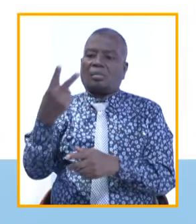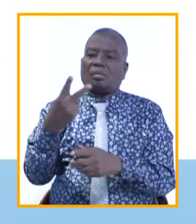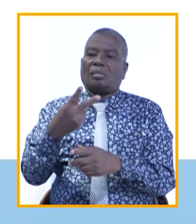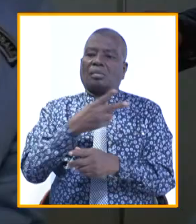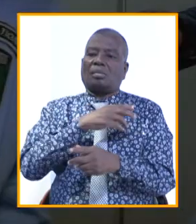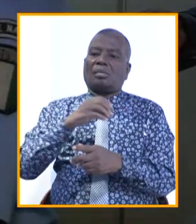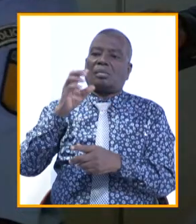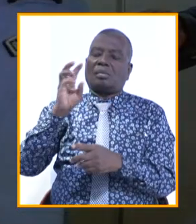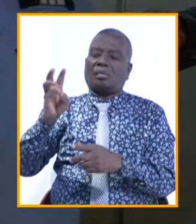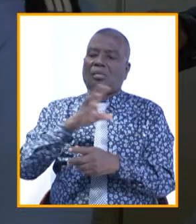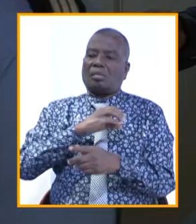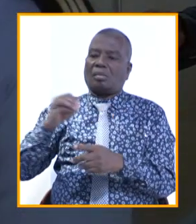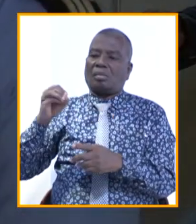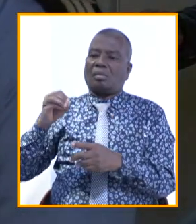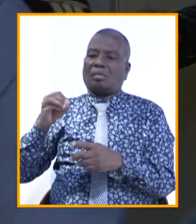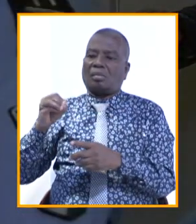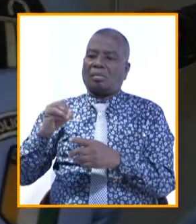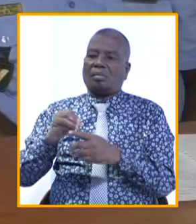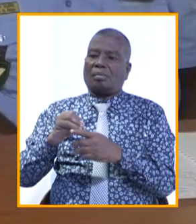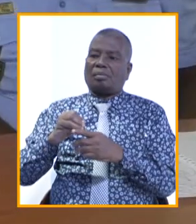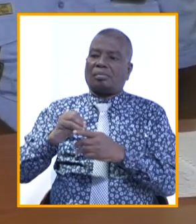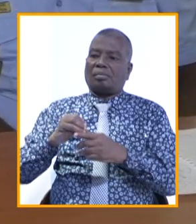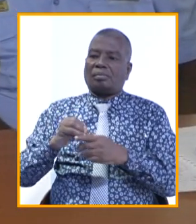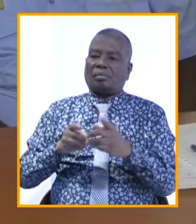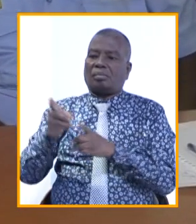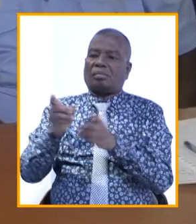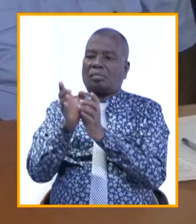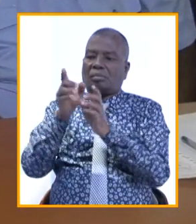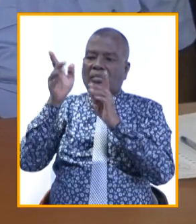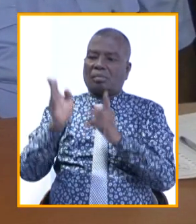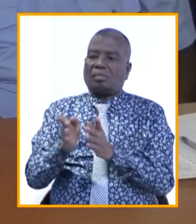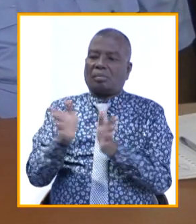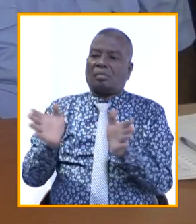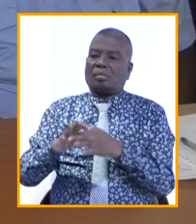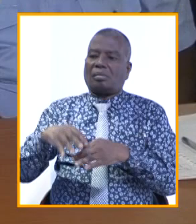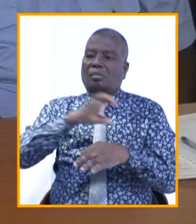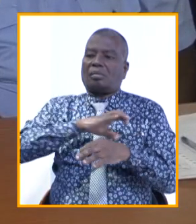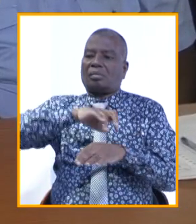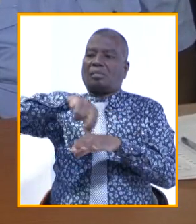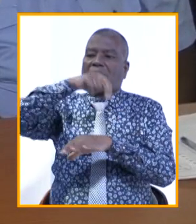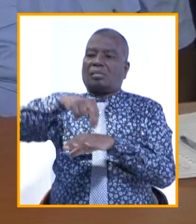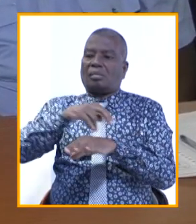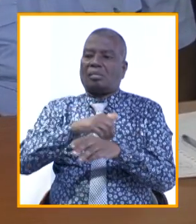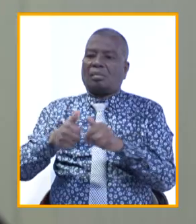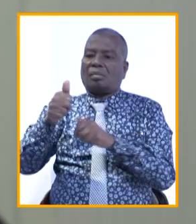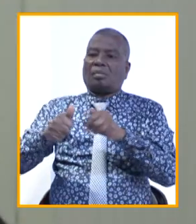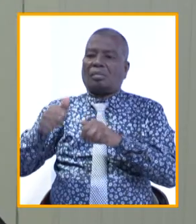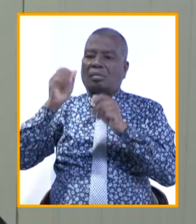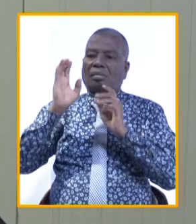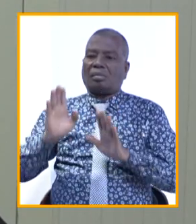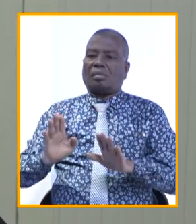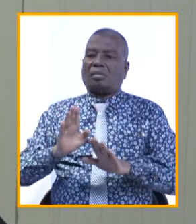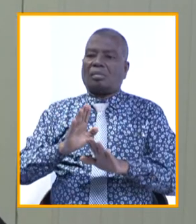4 948 motos ont été également saisies. Le directeur général de la police nationale, l'administrateur général de police